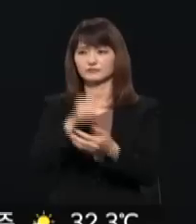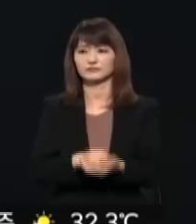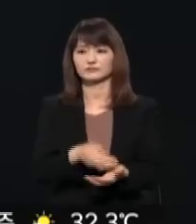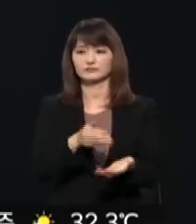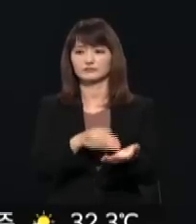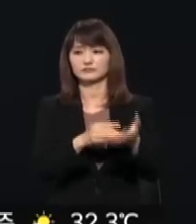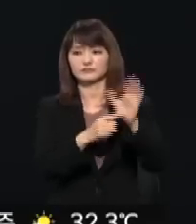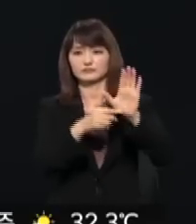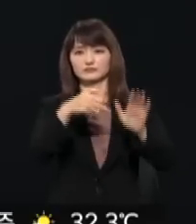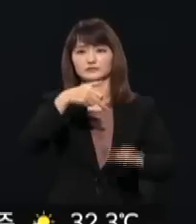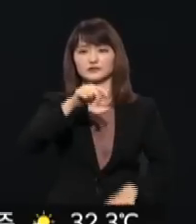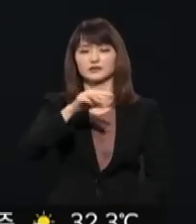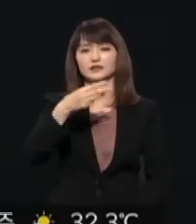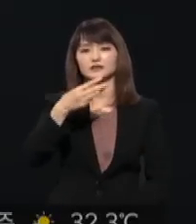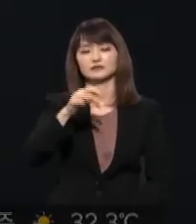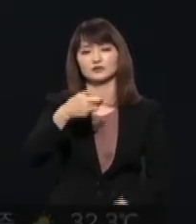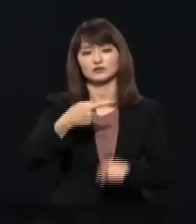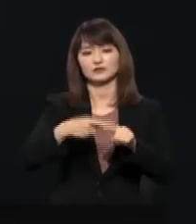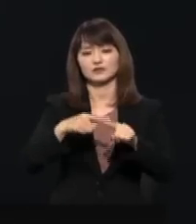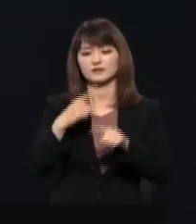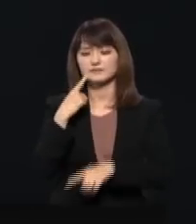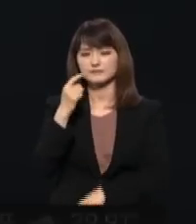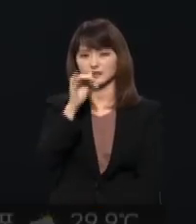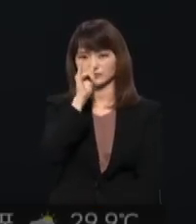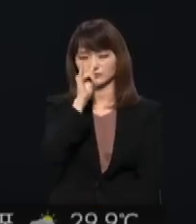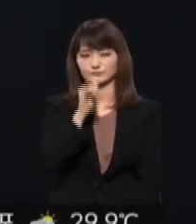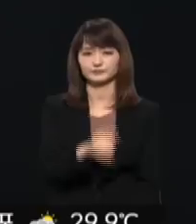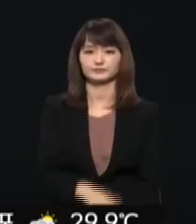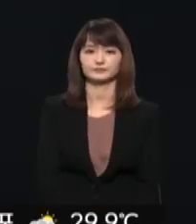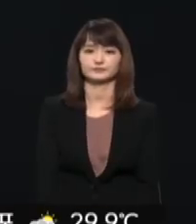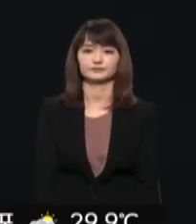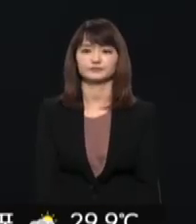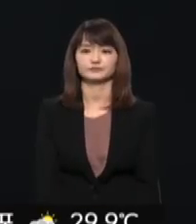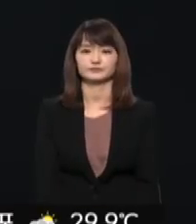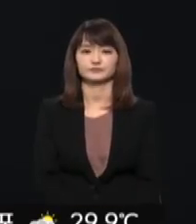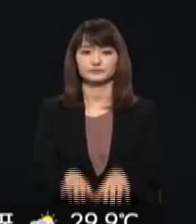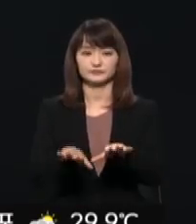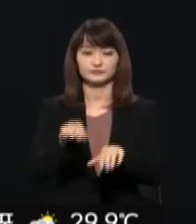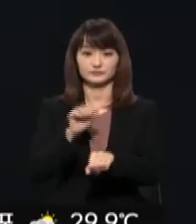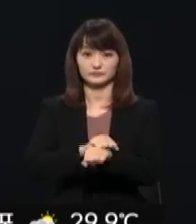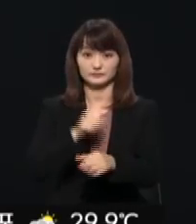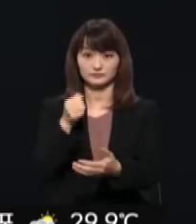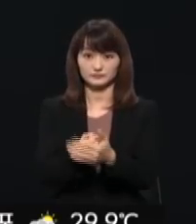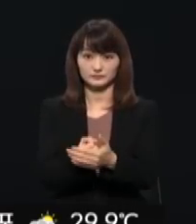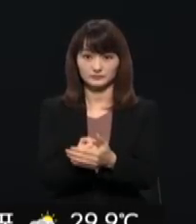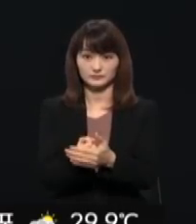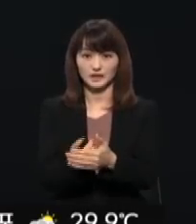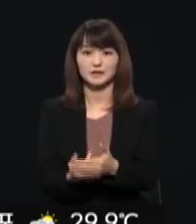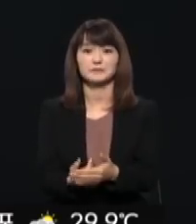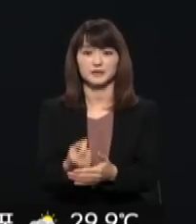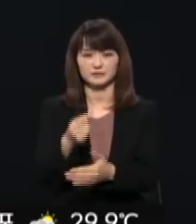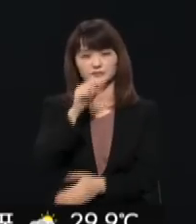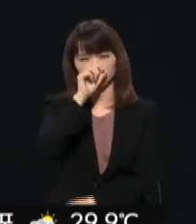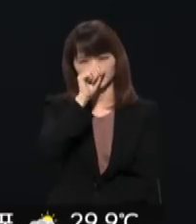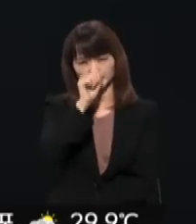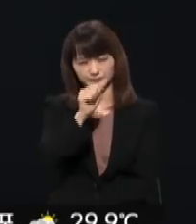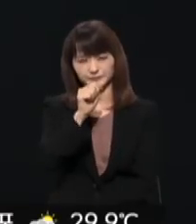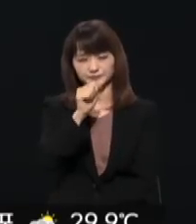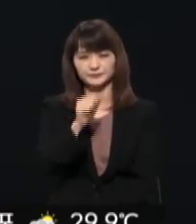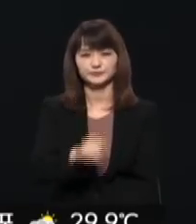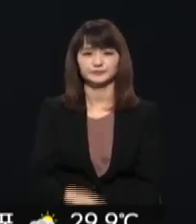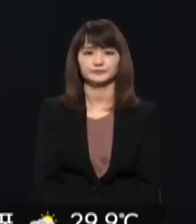카톡 카톡도 있었다고 하더라고요 사실 이런 측면에서 보면은 이번에는 잘한 결정이지만 조금 더 빨리 해 줬으면 좋지 않았을까